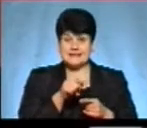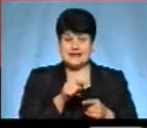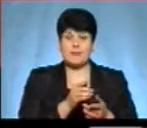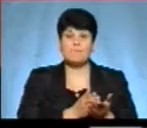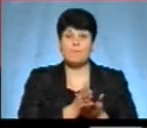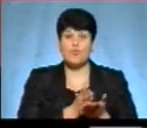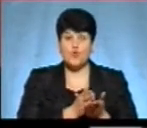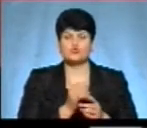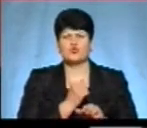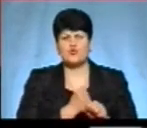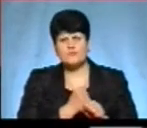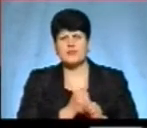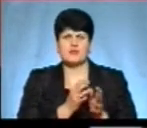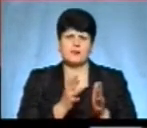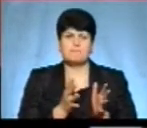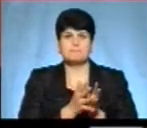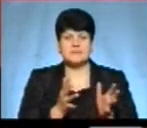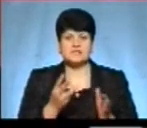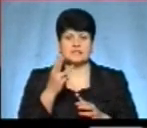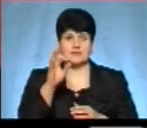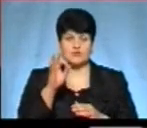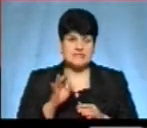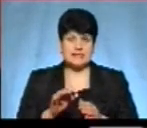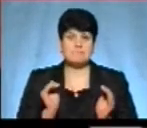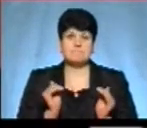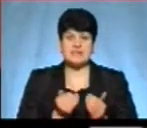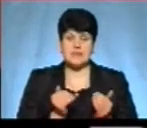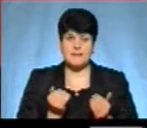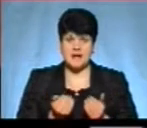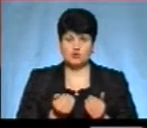послуг, робіт перевищує 3% мінімального,